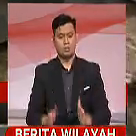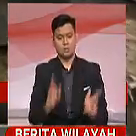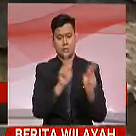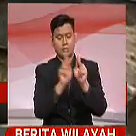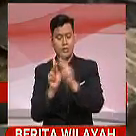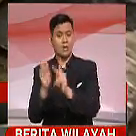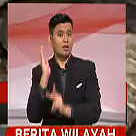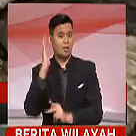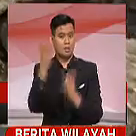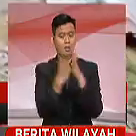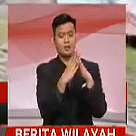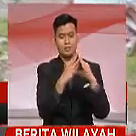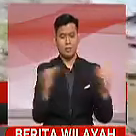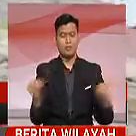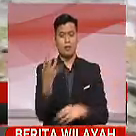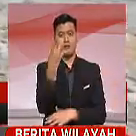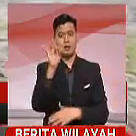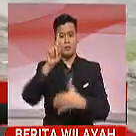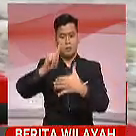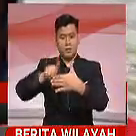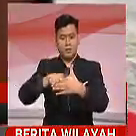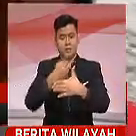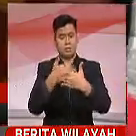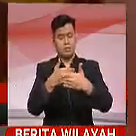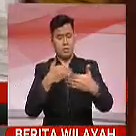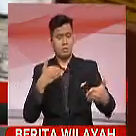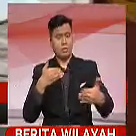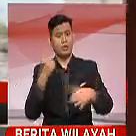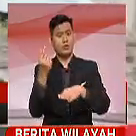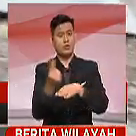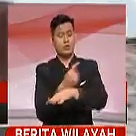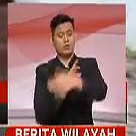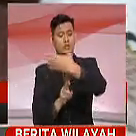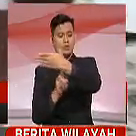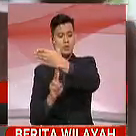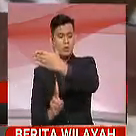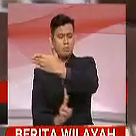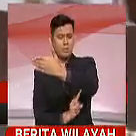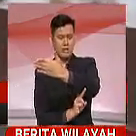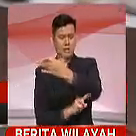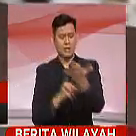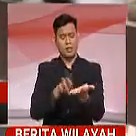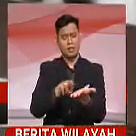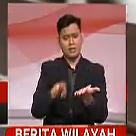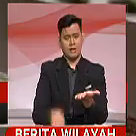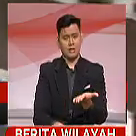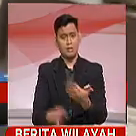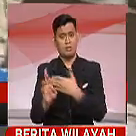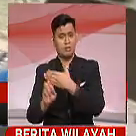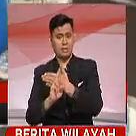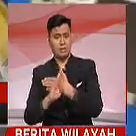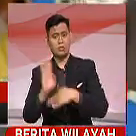dalam tempoh 18 bulan. Sebelum ini, penduduk terpaksa menggunakan jambatan rendah yang terdedah kepada risiko